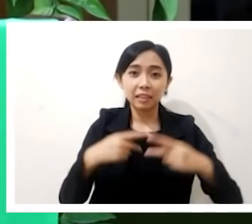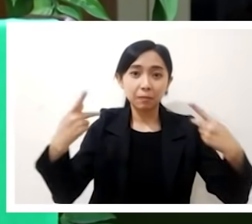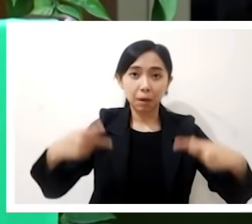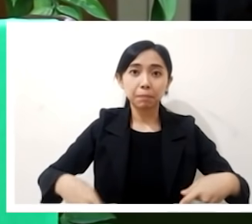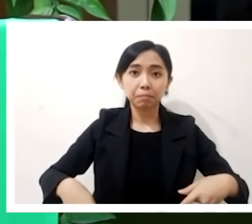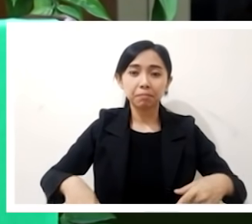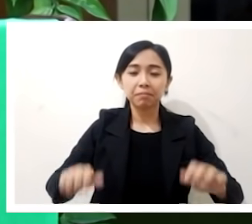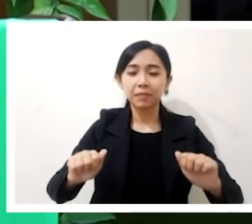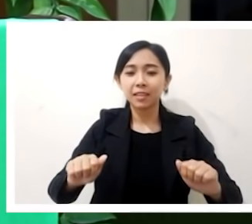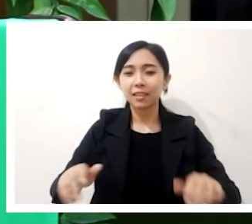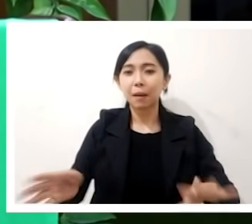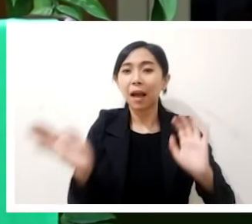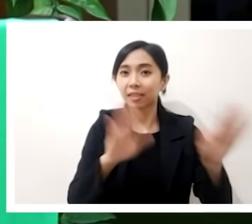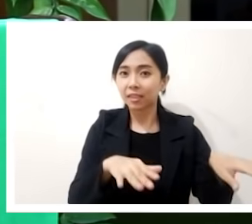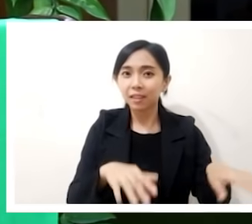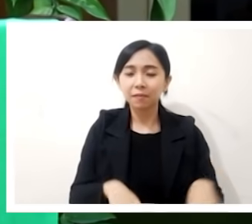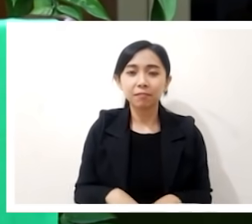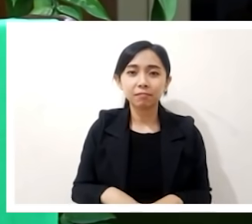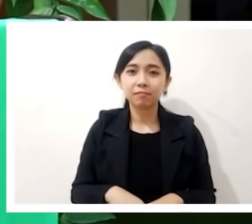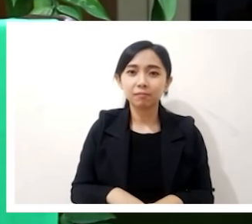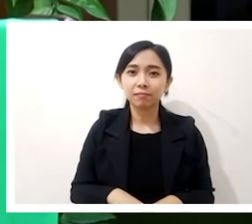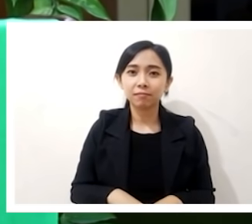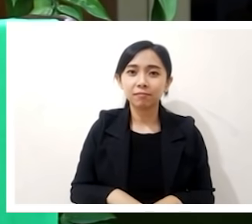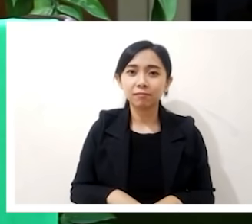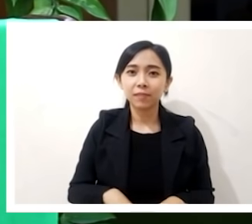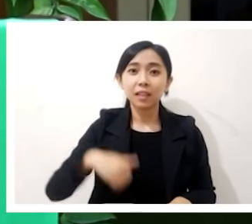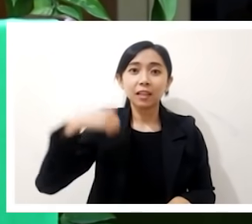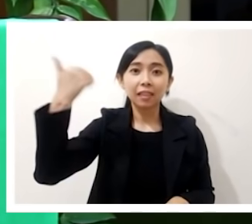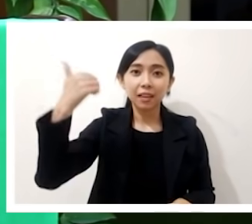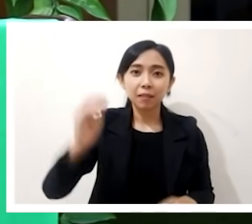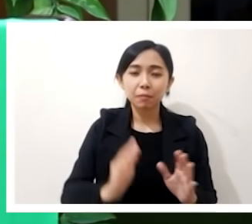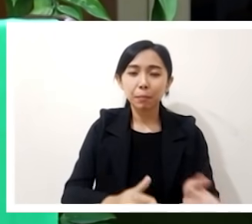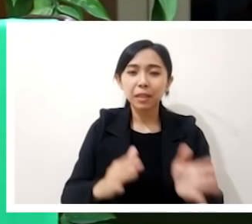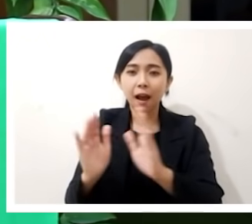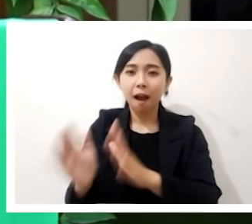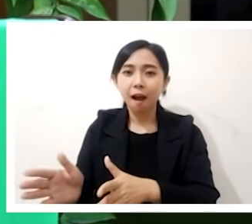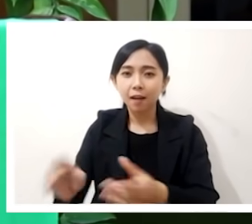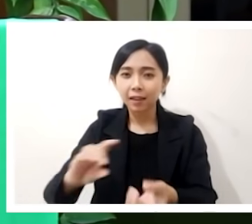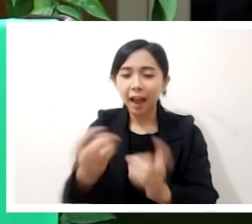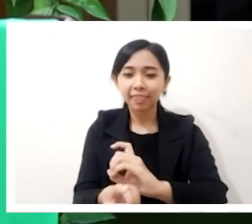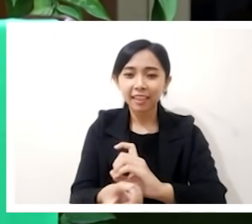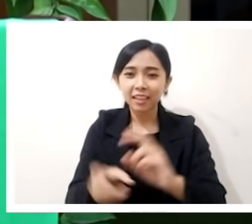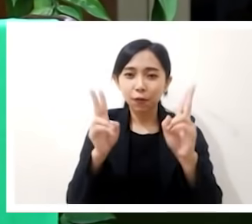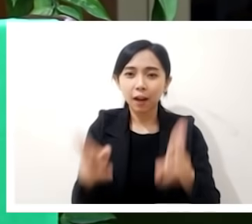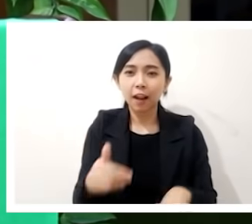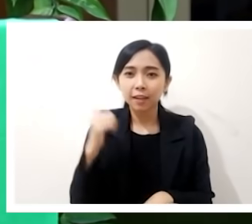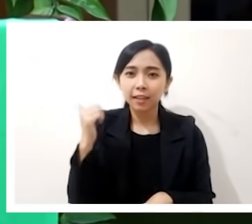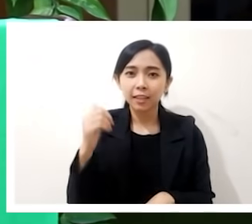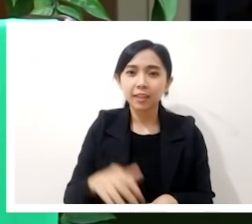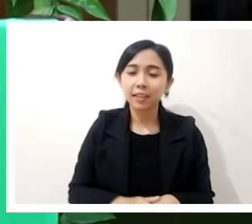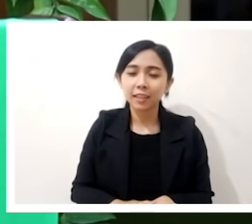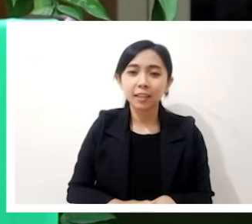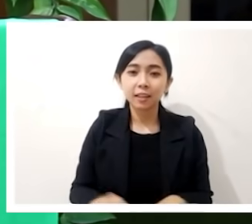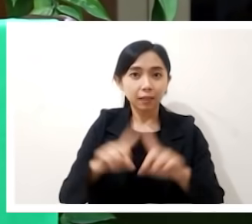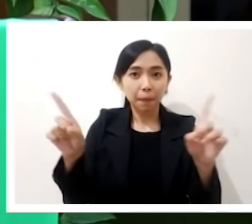suatu saat fungsi imamatnya pasti akan beralih kepada orang lain. Sedangkan Yesus Kristus